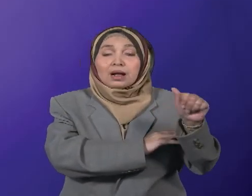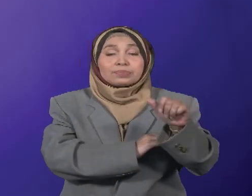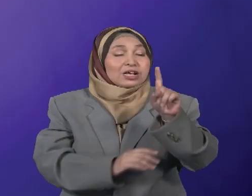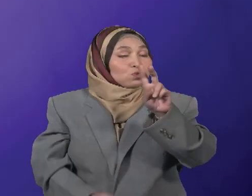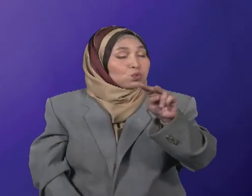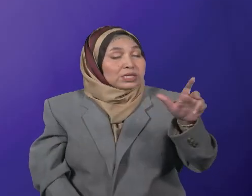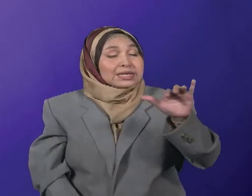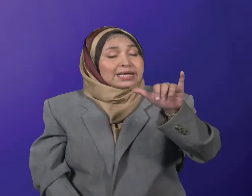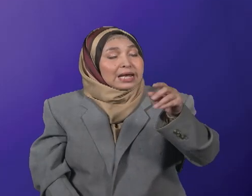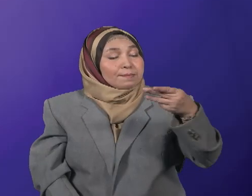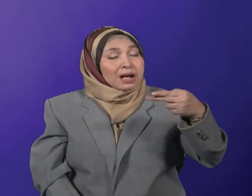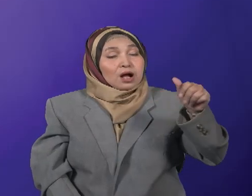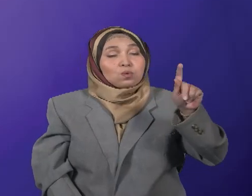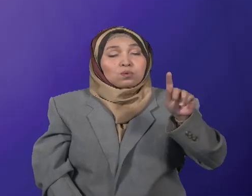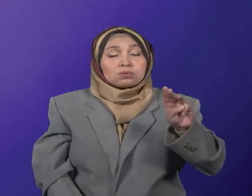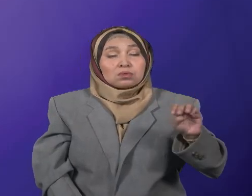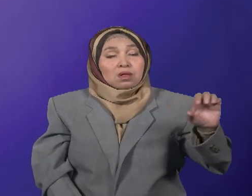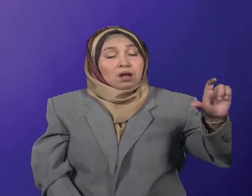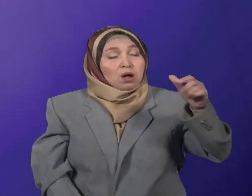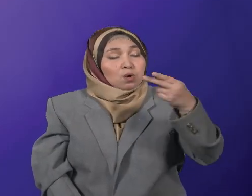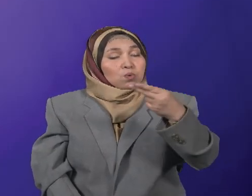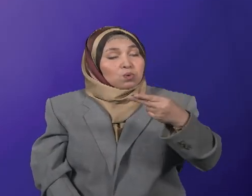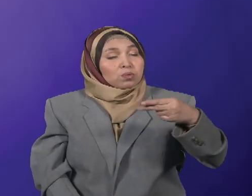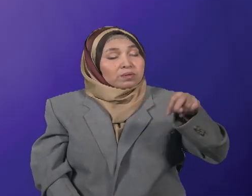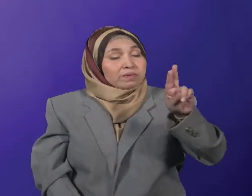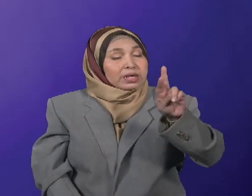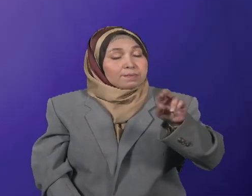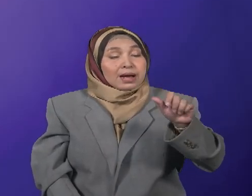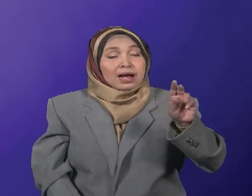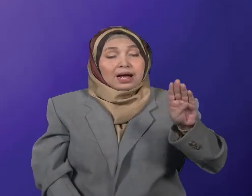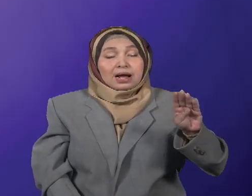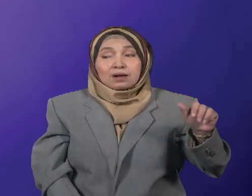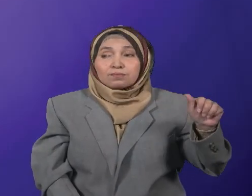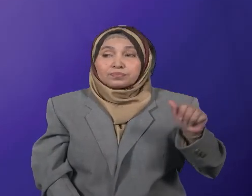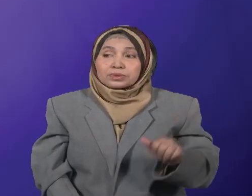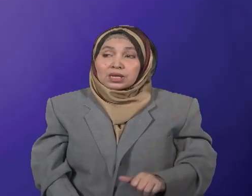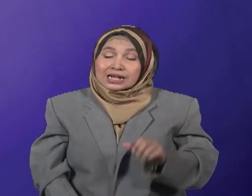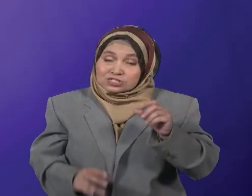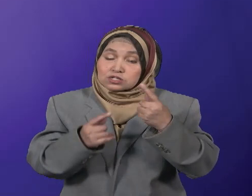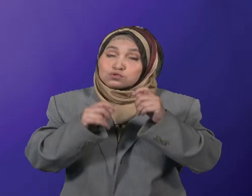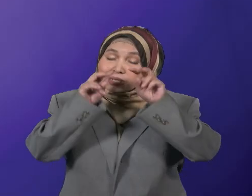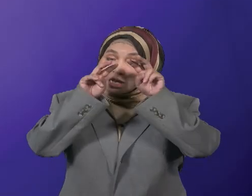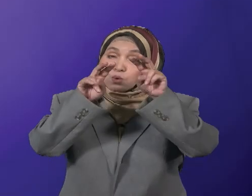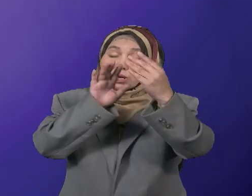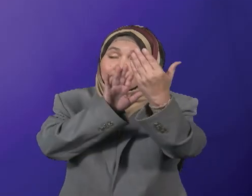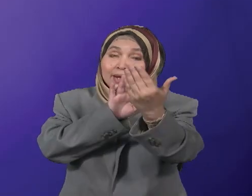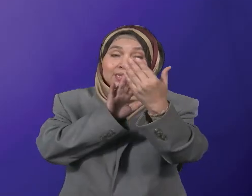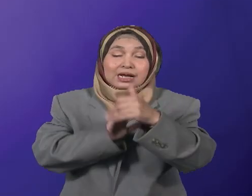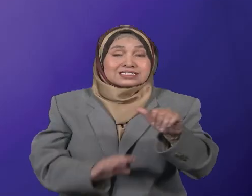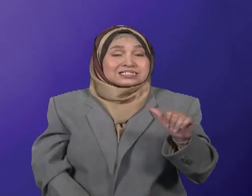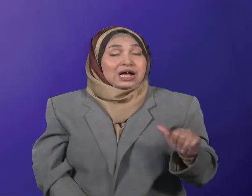1, 2, 3. يمحق الله الربا. Cuba tengok depan.